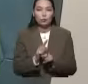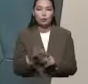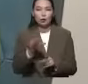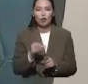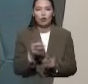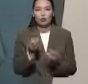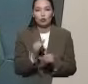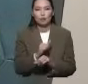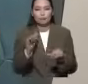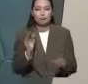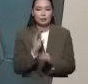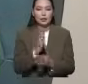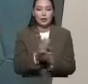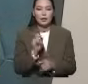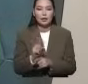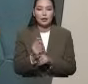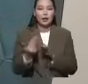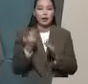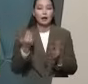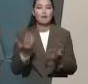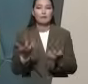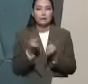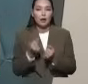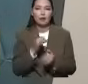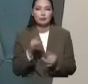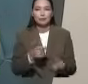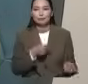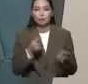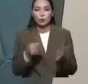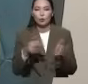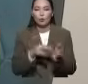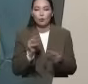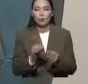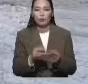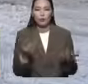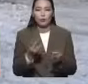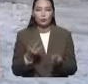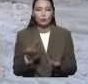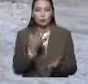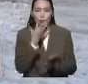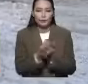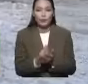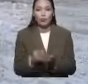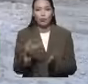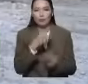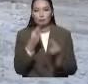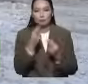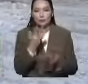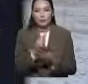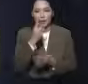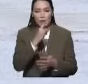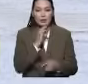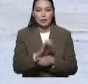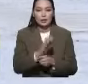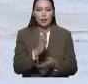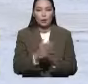қояды. Осылайша тапшылықтың алдын алып бағаны ұстап отырмыз. Маңызды тауарлардың көбі өзімізден өндіріледі. Жалпы ел экономикасы Орталық